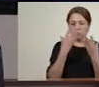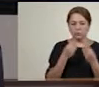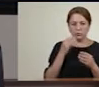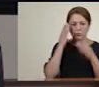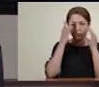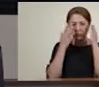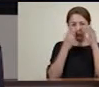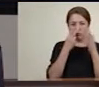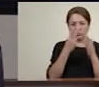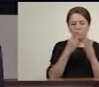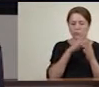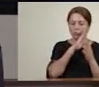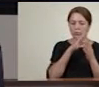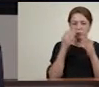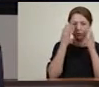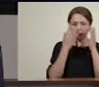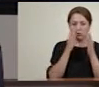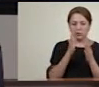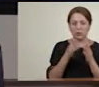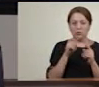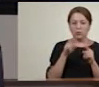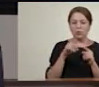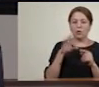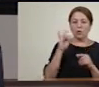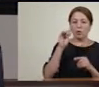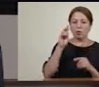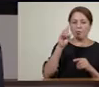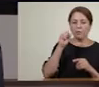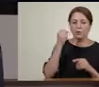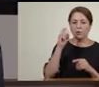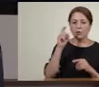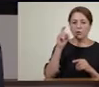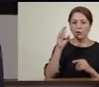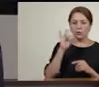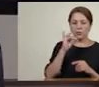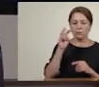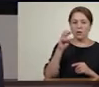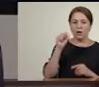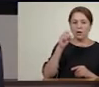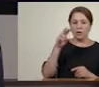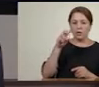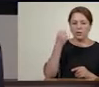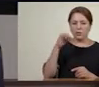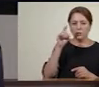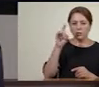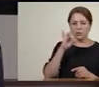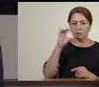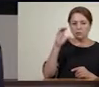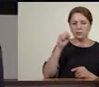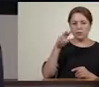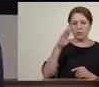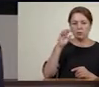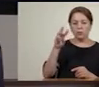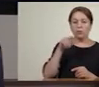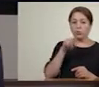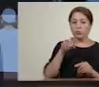ko'radi. Tushida İbrahim alayhissalom unga xitob qilayotgan edi. Ey